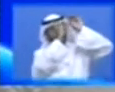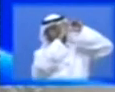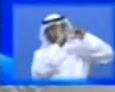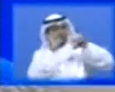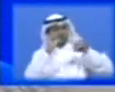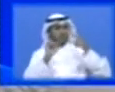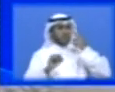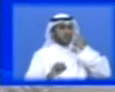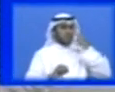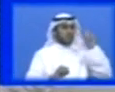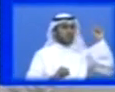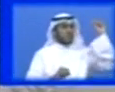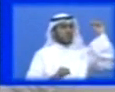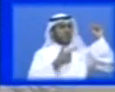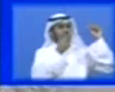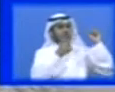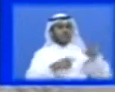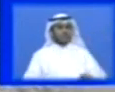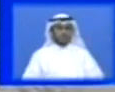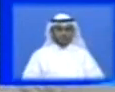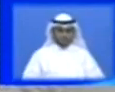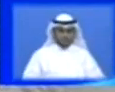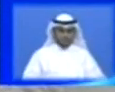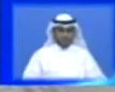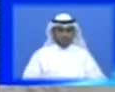التماسا لرؤية هلال شهر شوال.